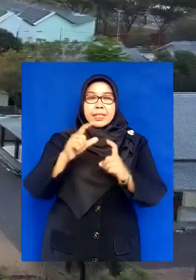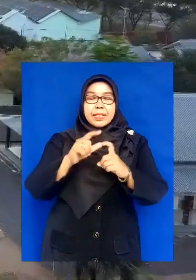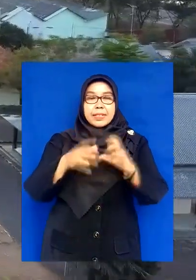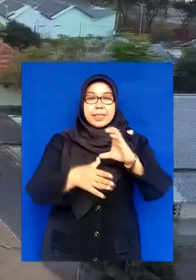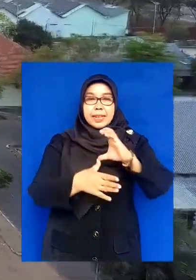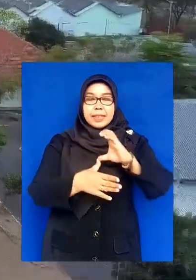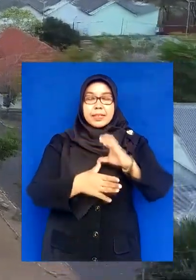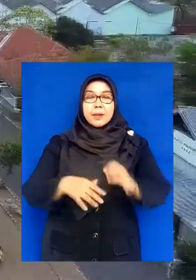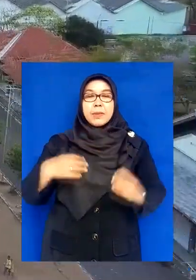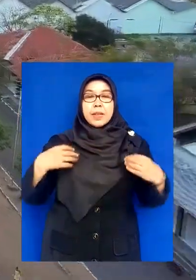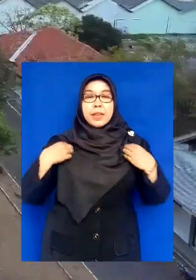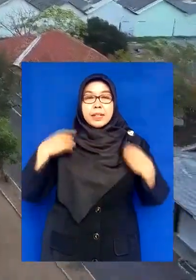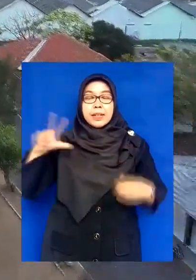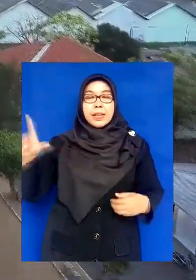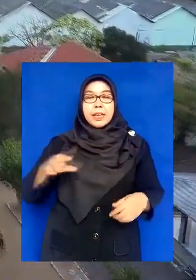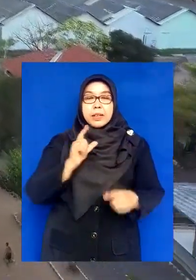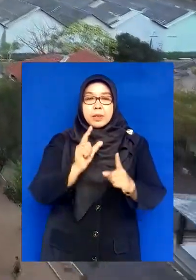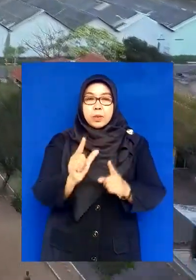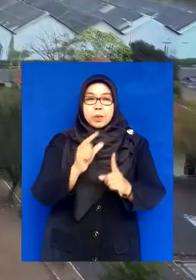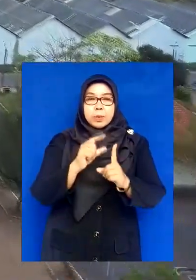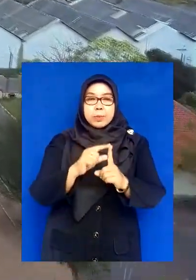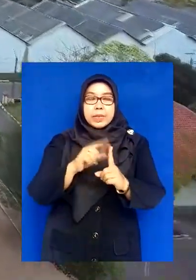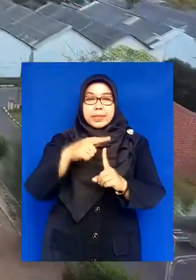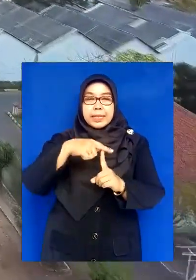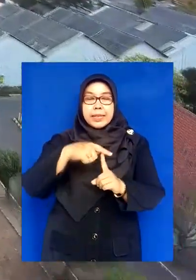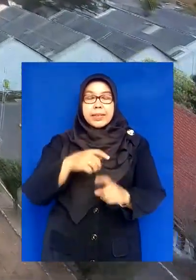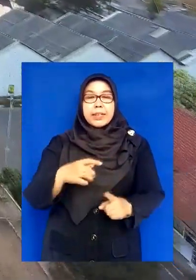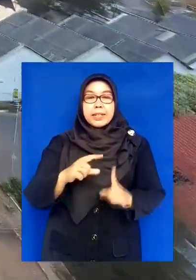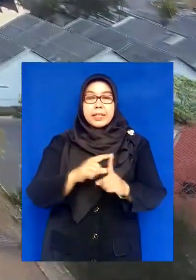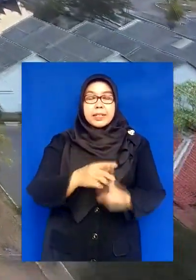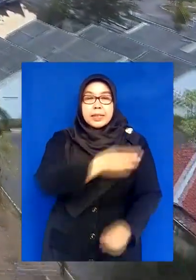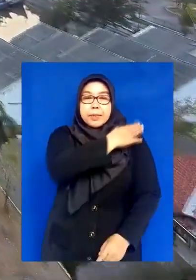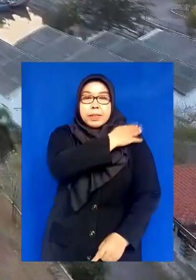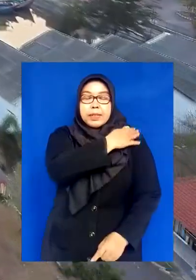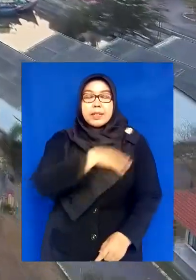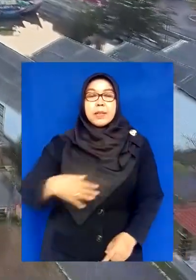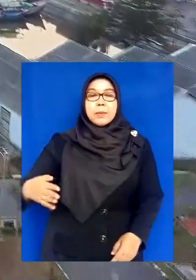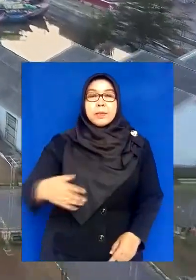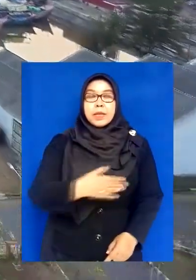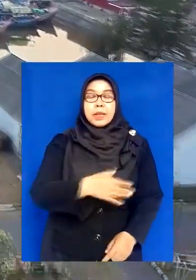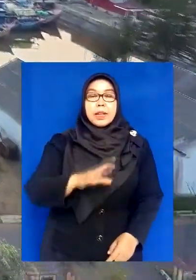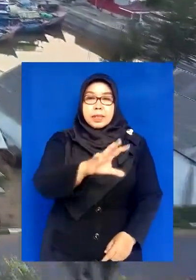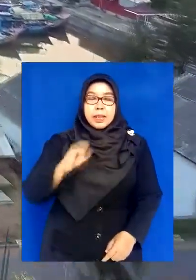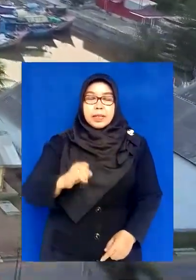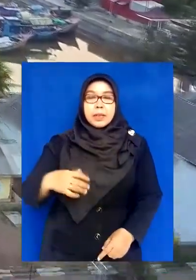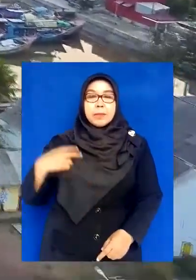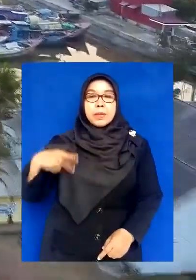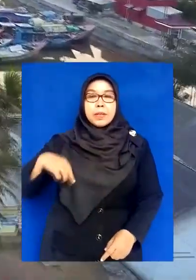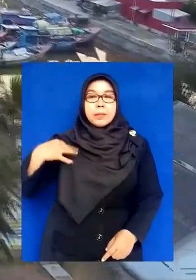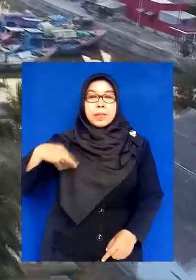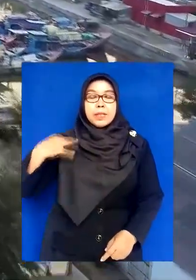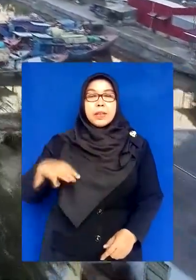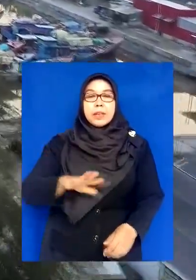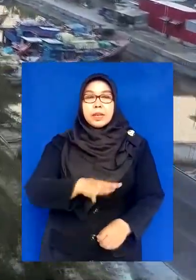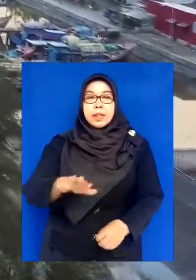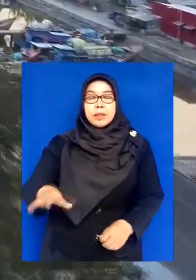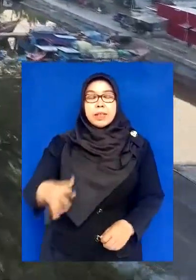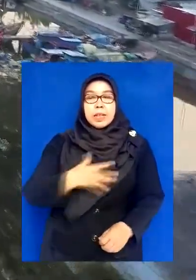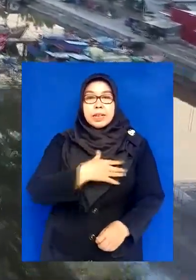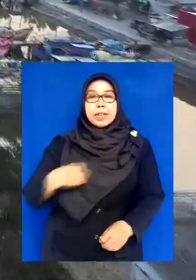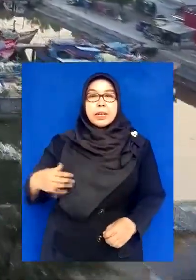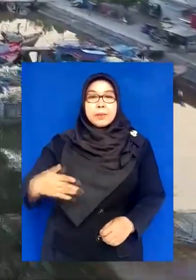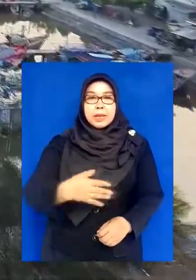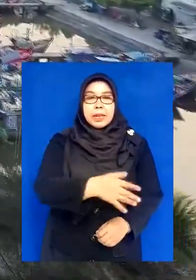Pelabuhan Perikanan Samudra Cilacap merupakan unit pelaksana teknis Direktorat Jenderal Perikanan Tangkap Kementerian Kelautan